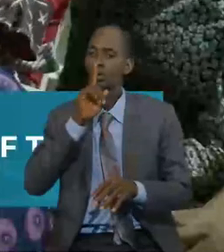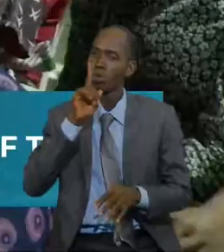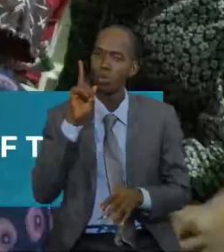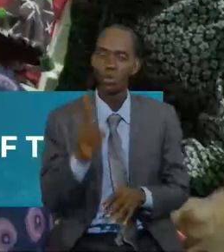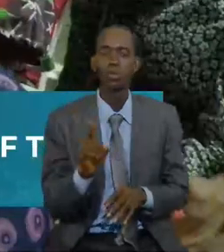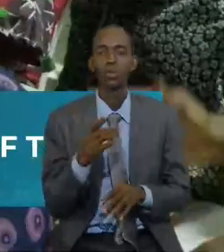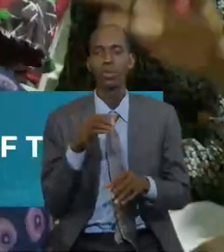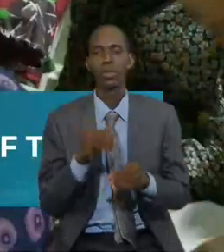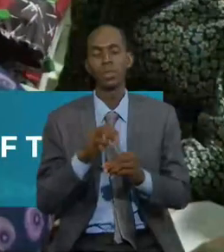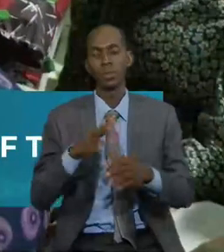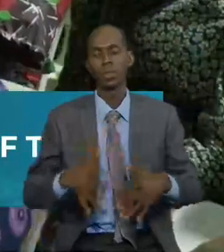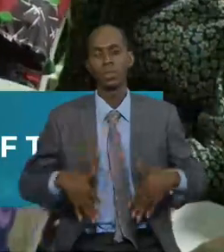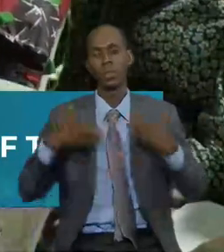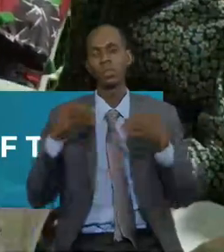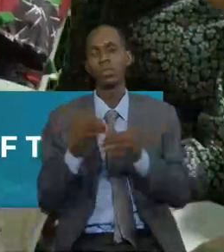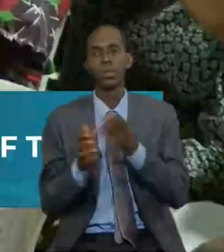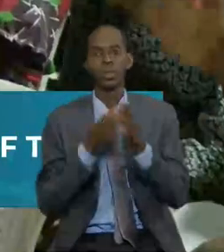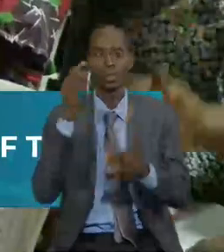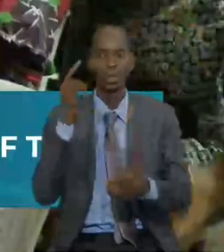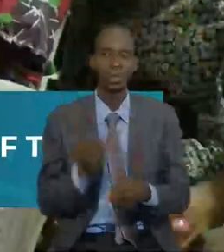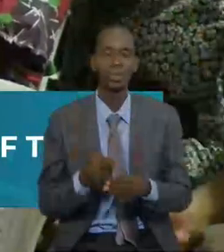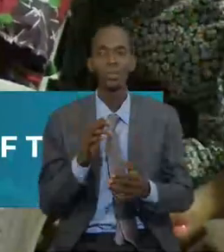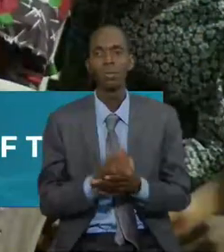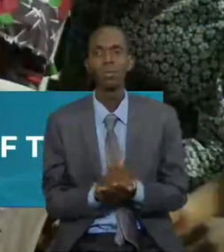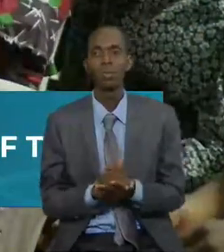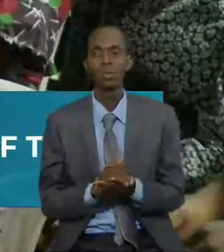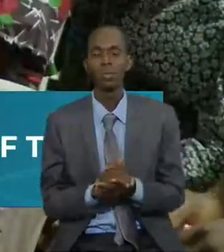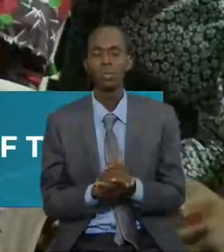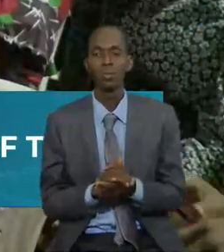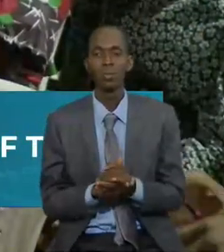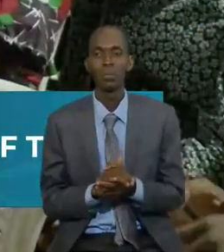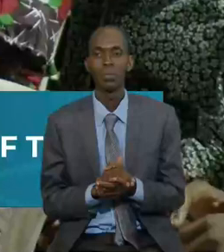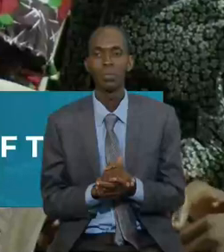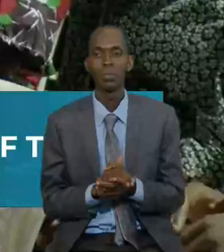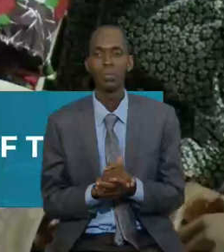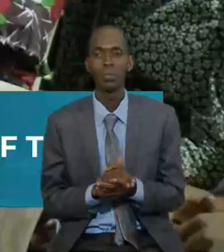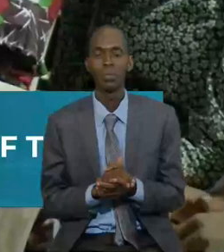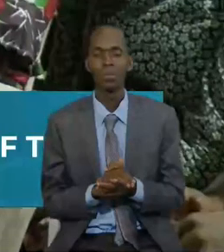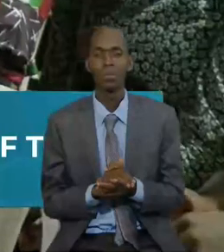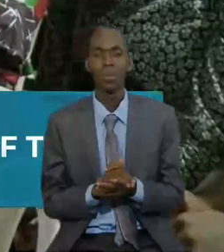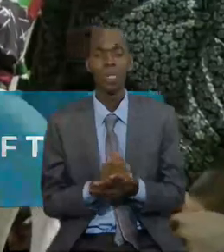ça devenait réalité dans ta vie ce soir au nom de Jésus